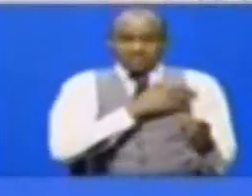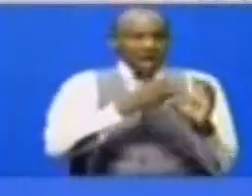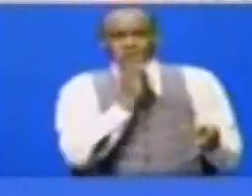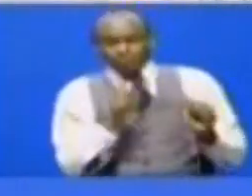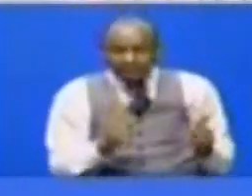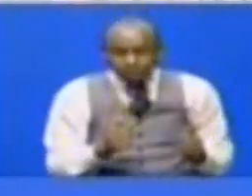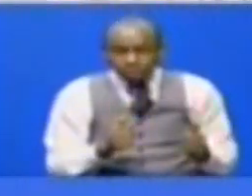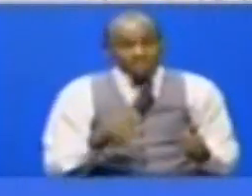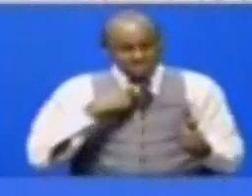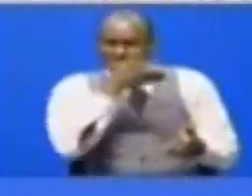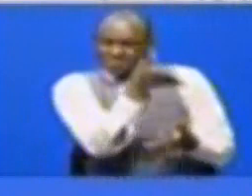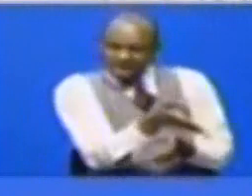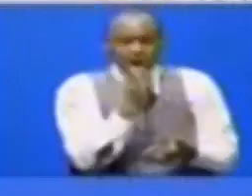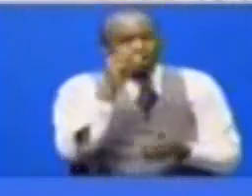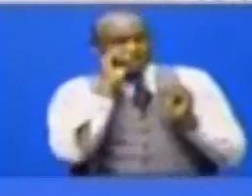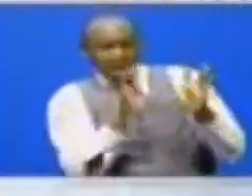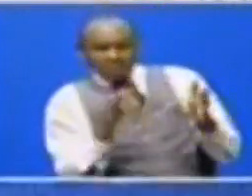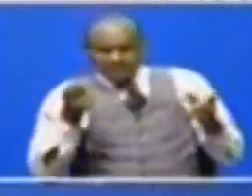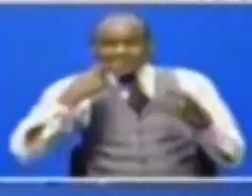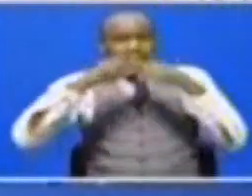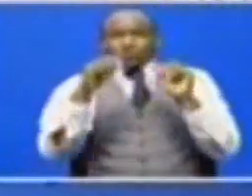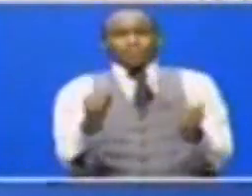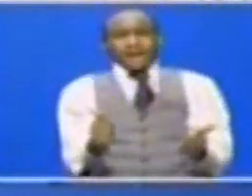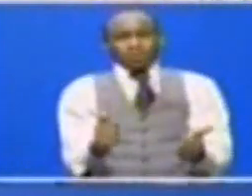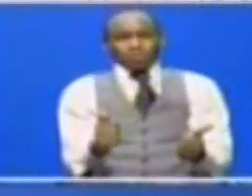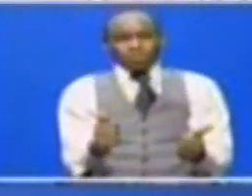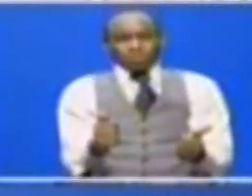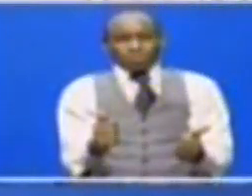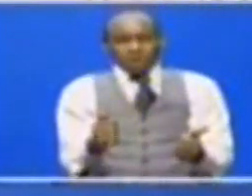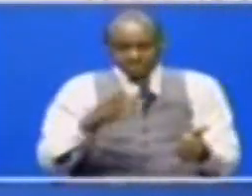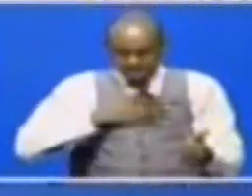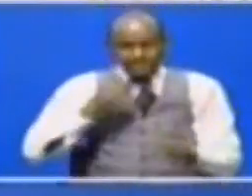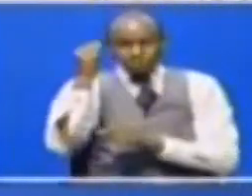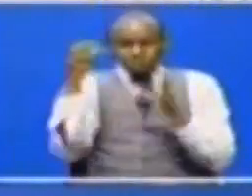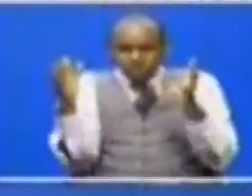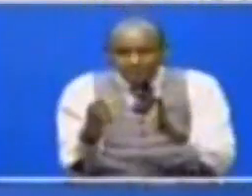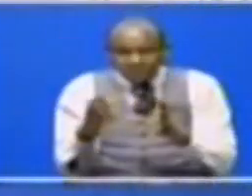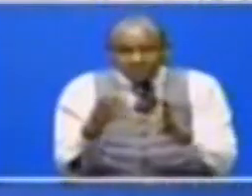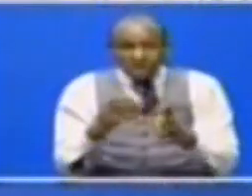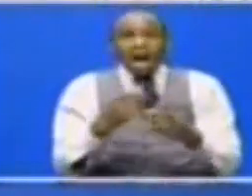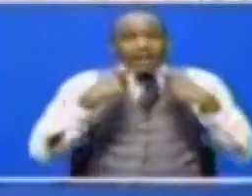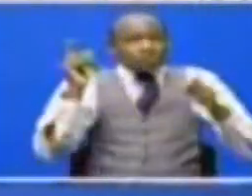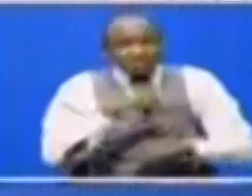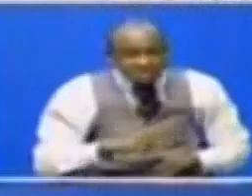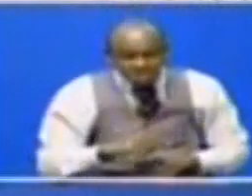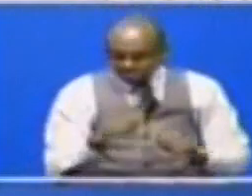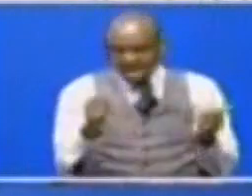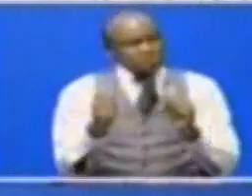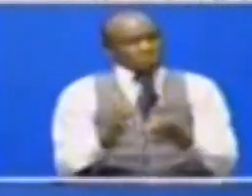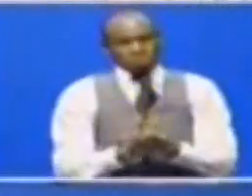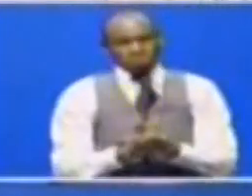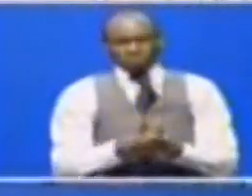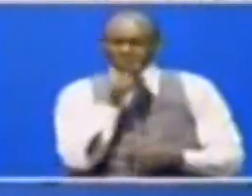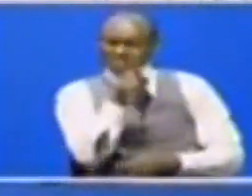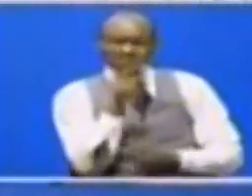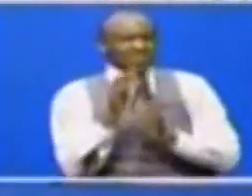Ruto hajaonekana hapa ama hajaonekana pale, chama cha mashinani hajatangaza ya kwamba wamejiondoa. Kwa hivyo hiyo